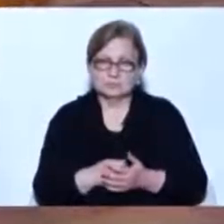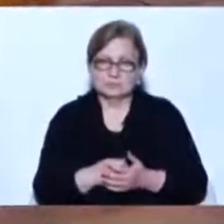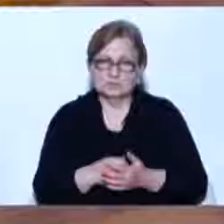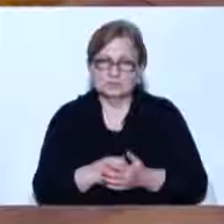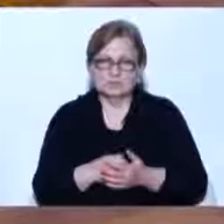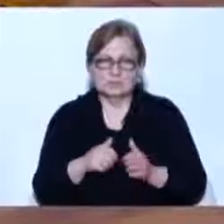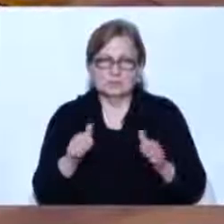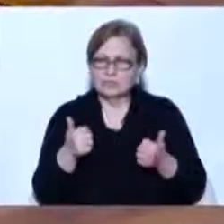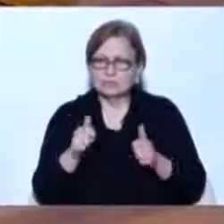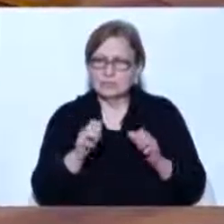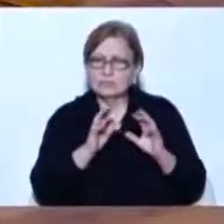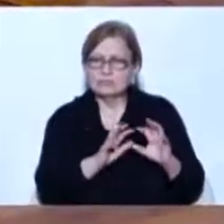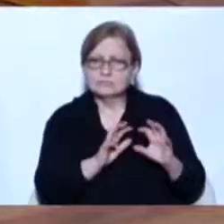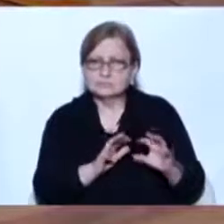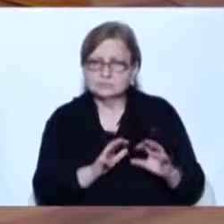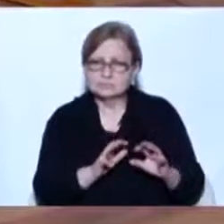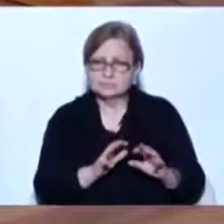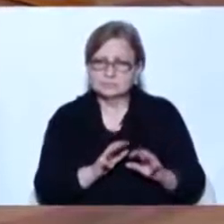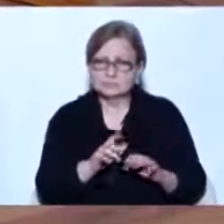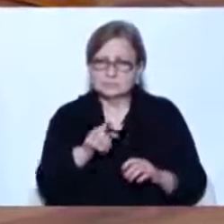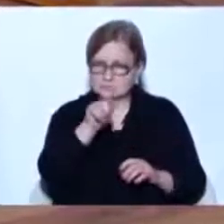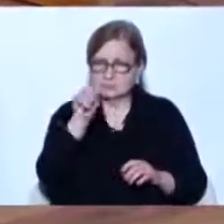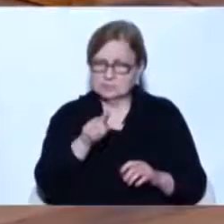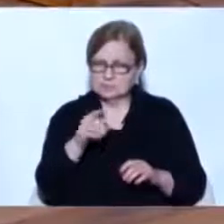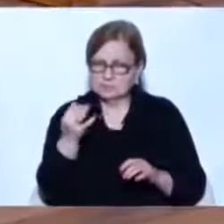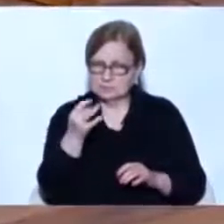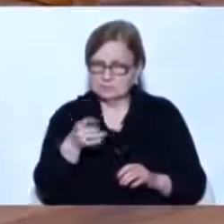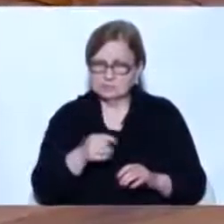როგორ უნდა ვიზრუნოთ? შეიძლება დასვა შეკითხვა.